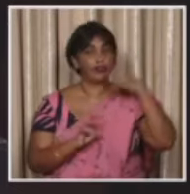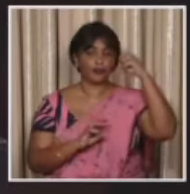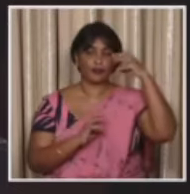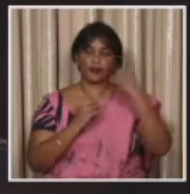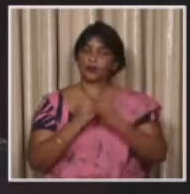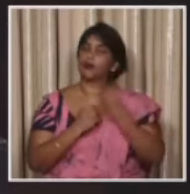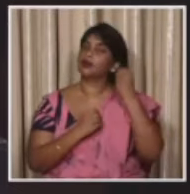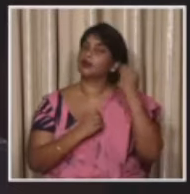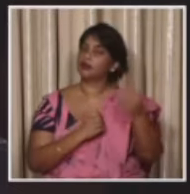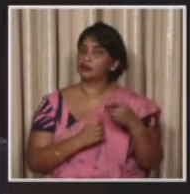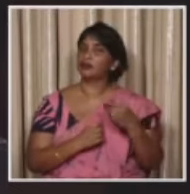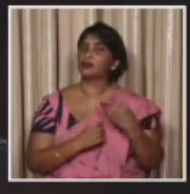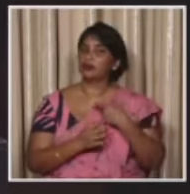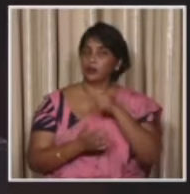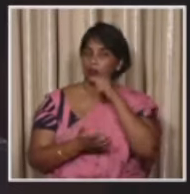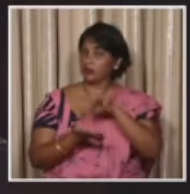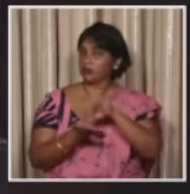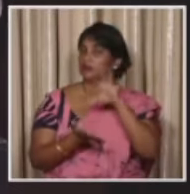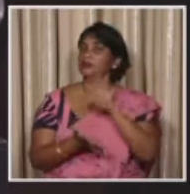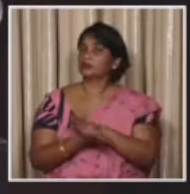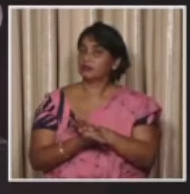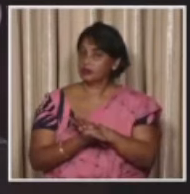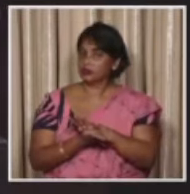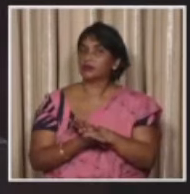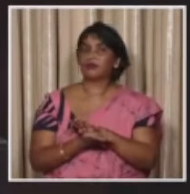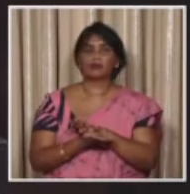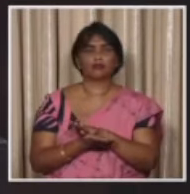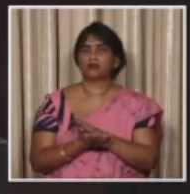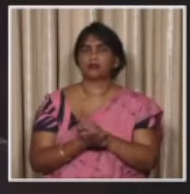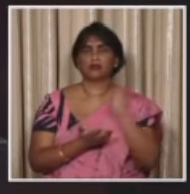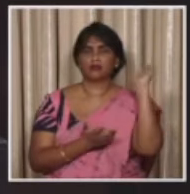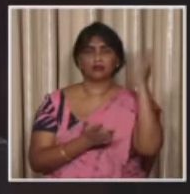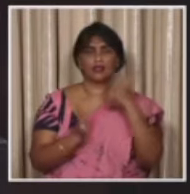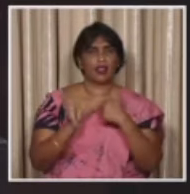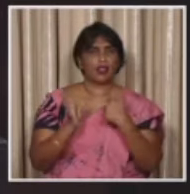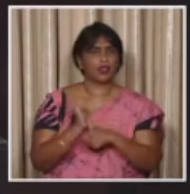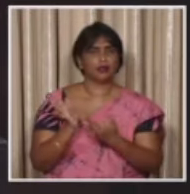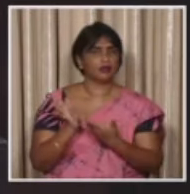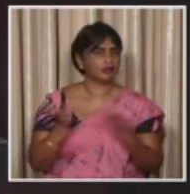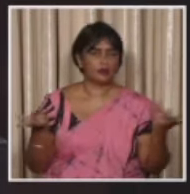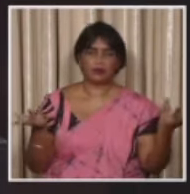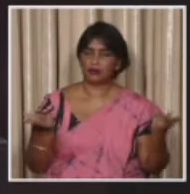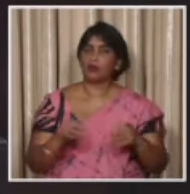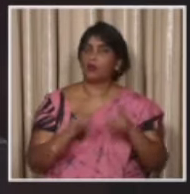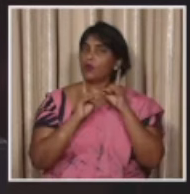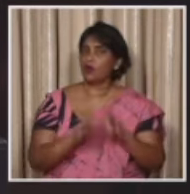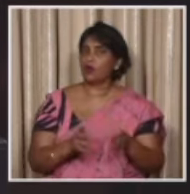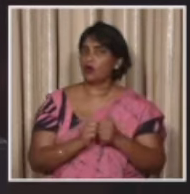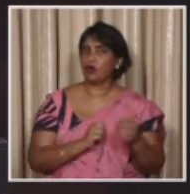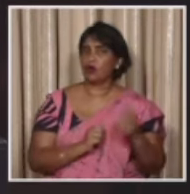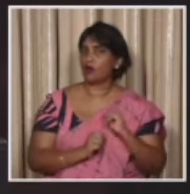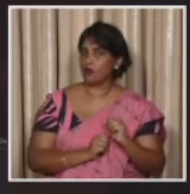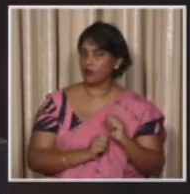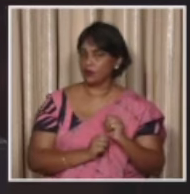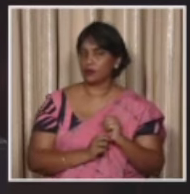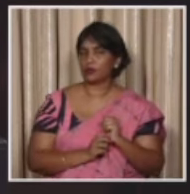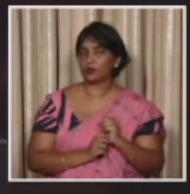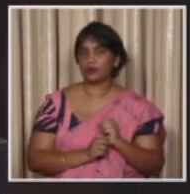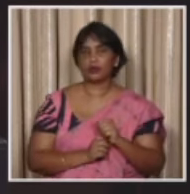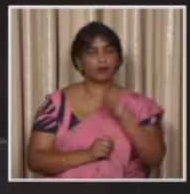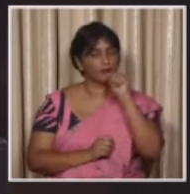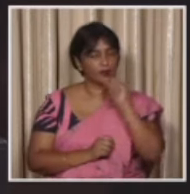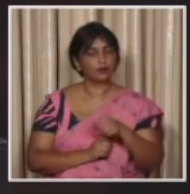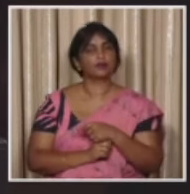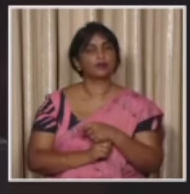සැපයුම තහවුරු කරන කිසිම දෙයක් නැහැ මේ පනතේ. එහෙම කොහොමද වෙන්නේ? ඇත්ත